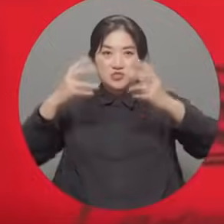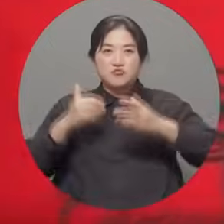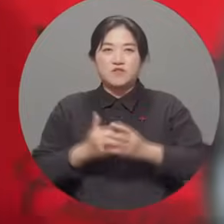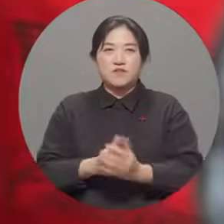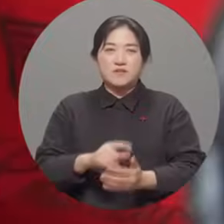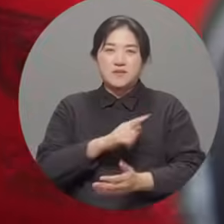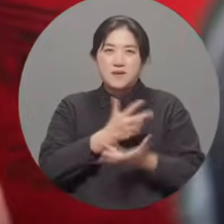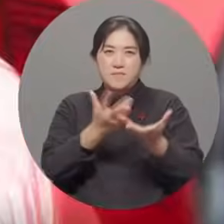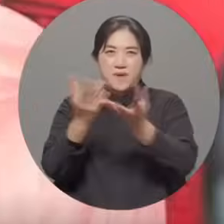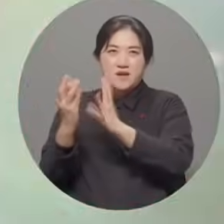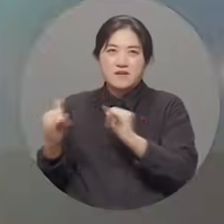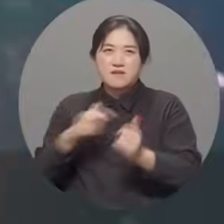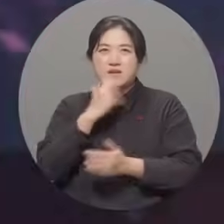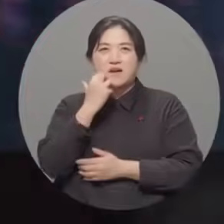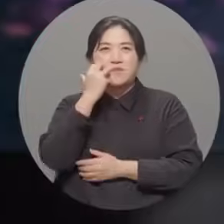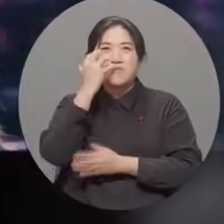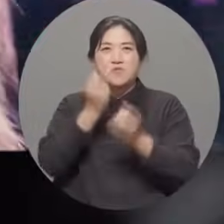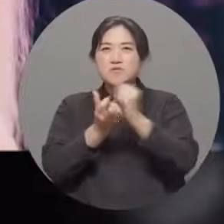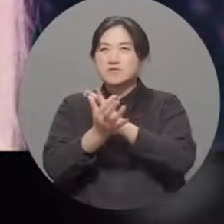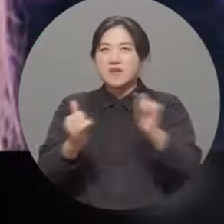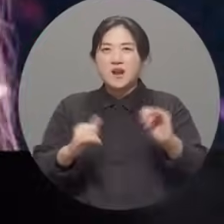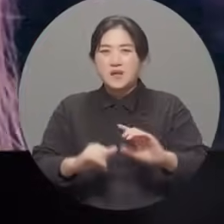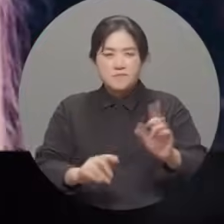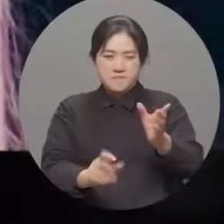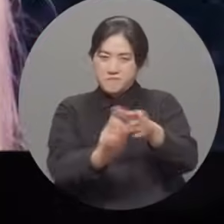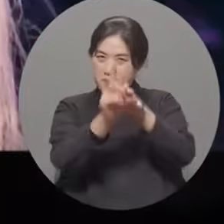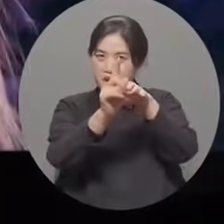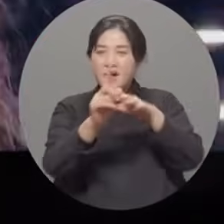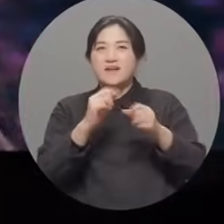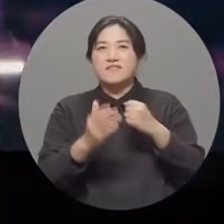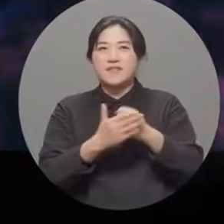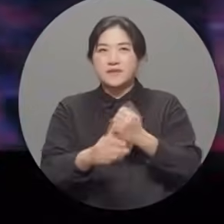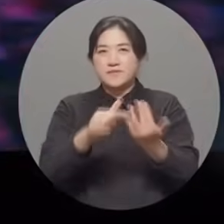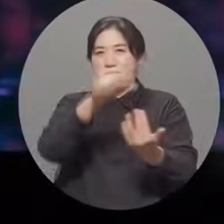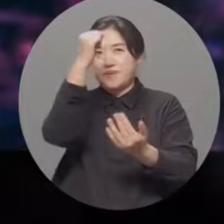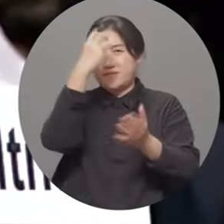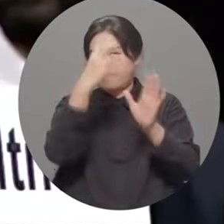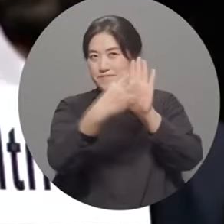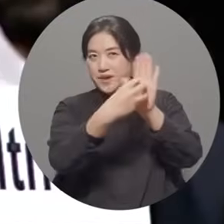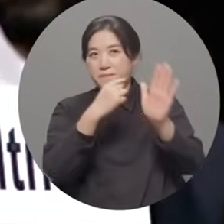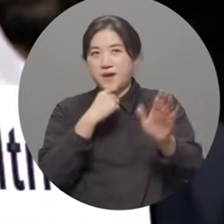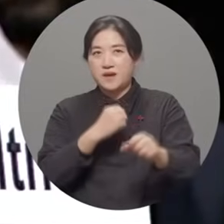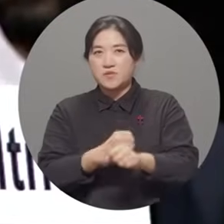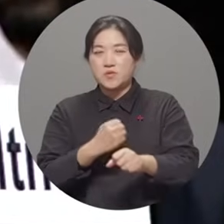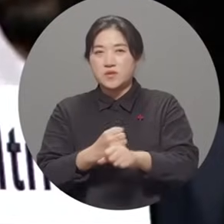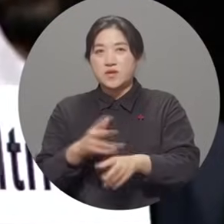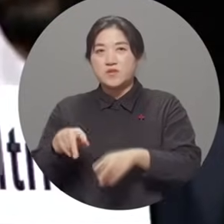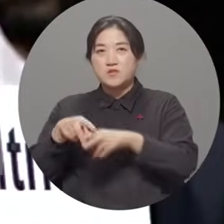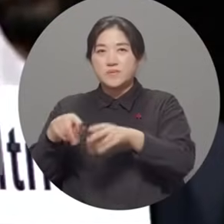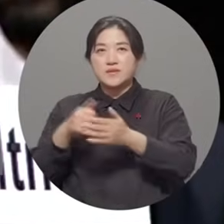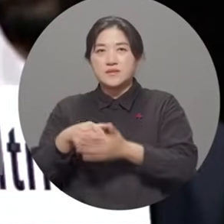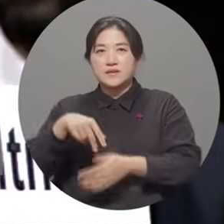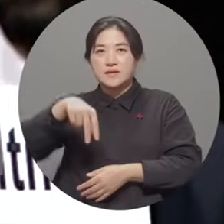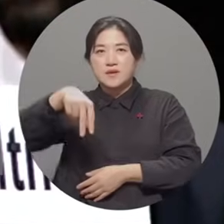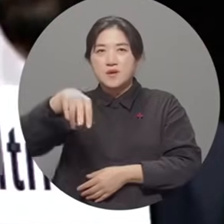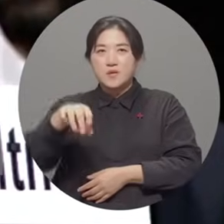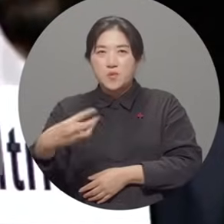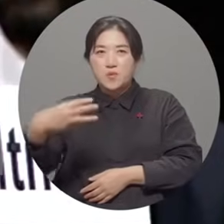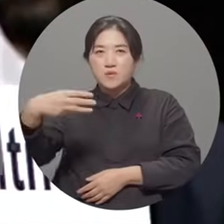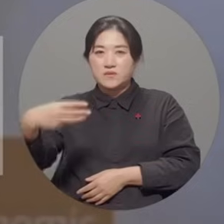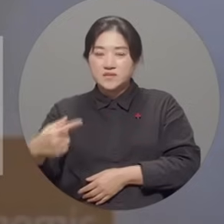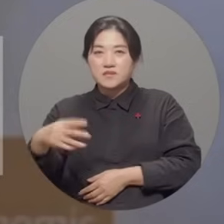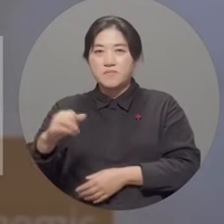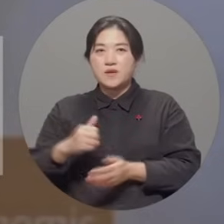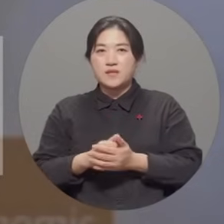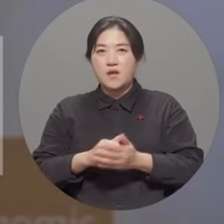그토록 많은 사람을 감동시킨 사람은 없다고 선정 이유를 밝혔습니다. 또 다른 후보로는 샘 올트먼 오픈 AI